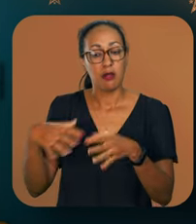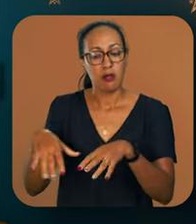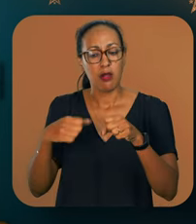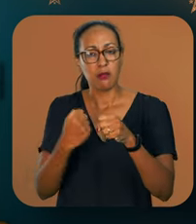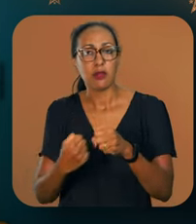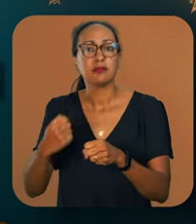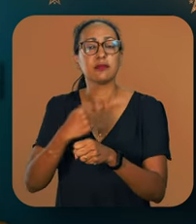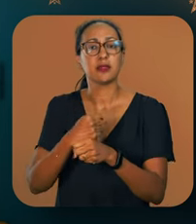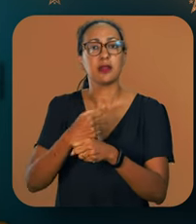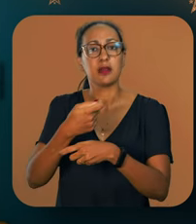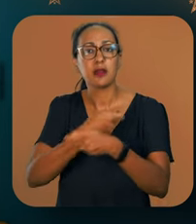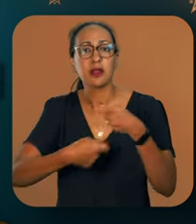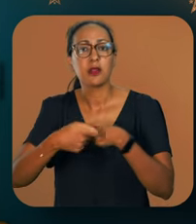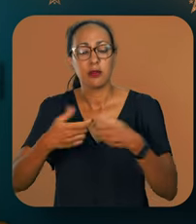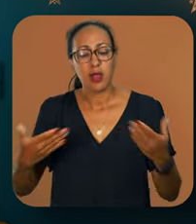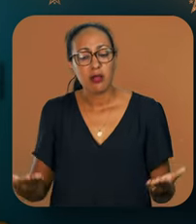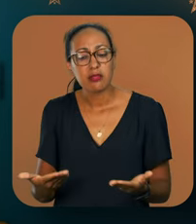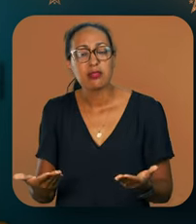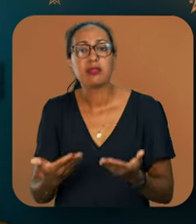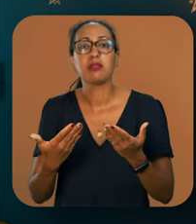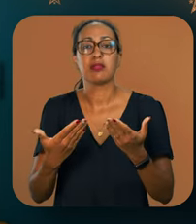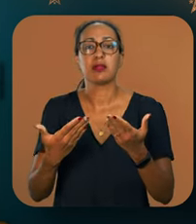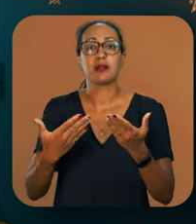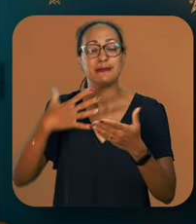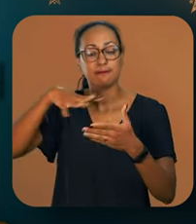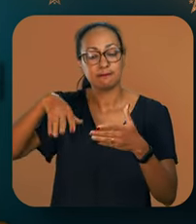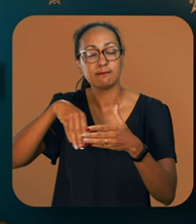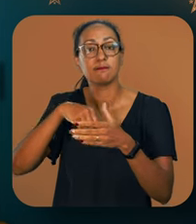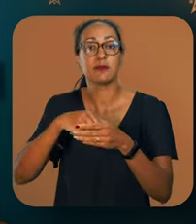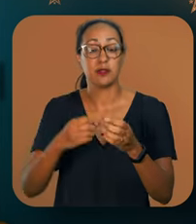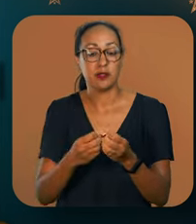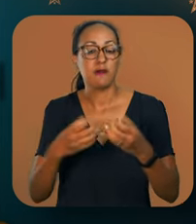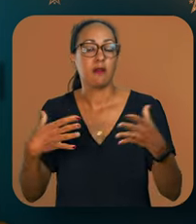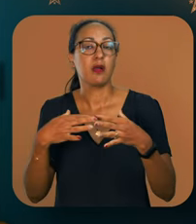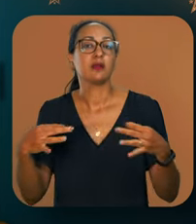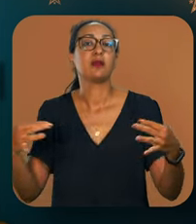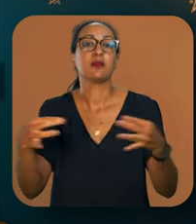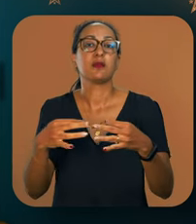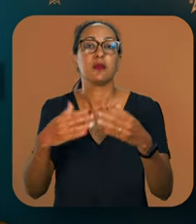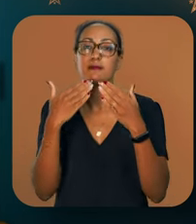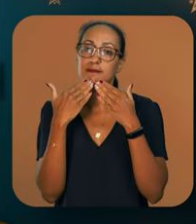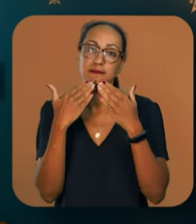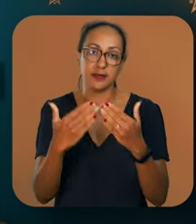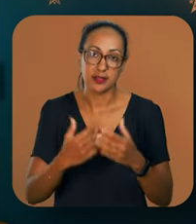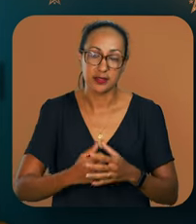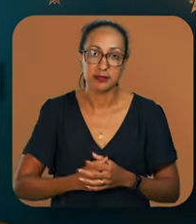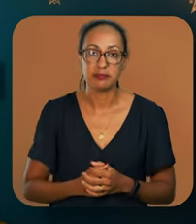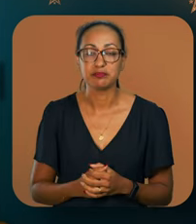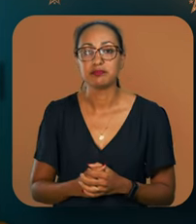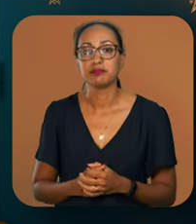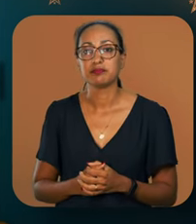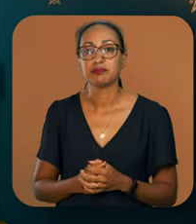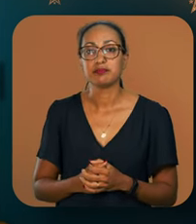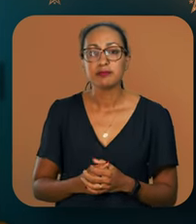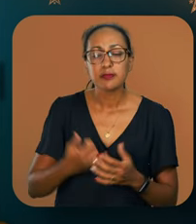stimule l'économie et contribue au développement de notre territoire je dis encore merci votre esprit